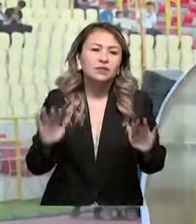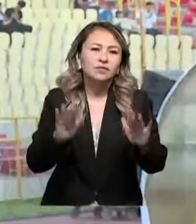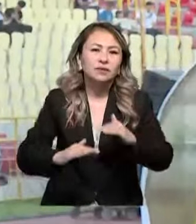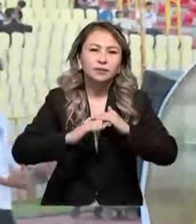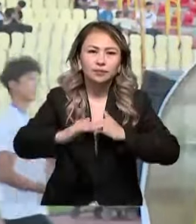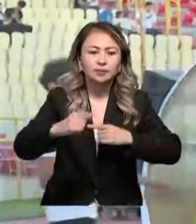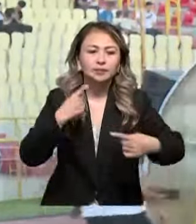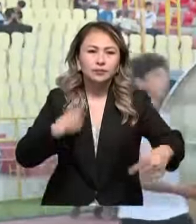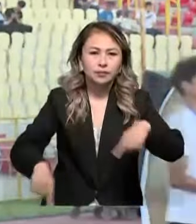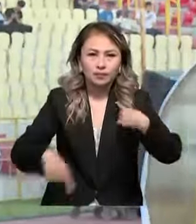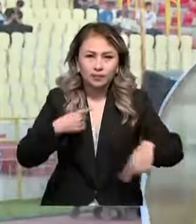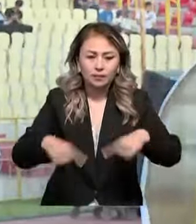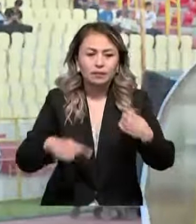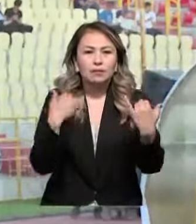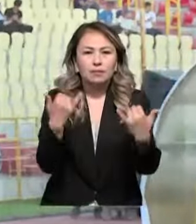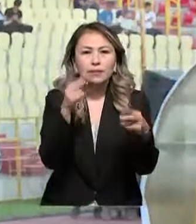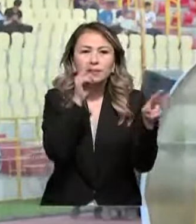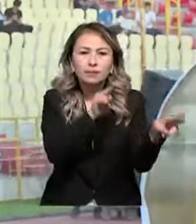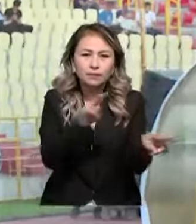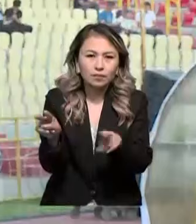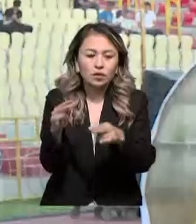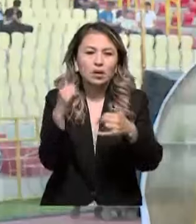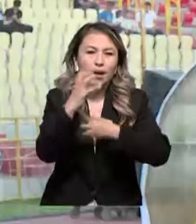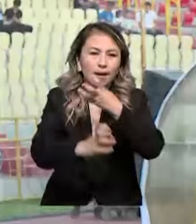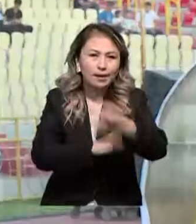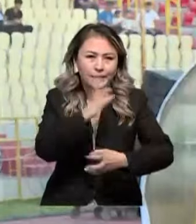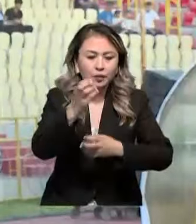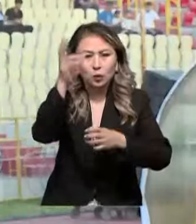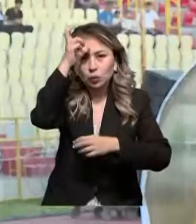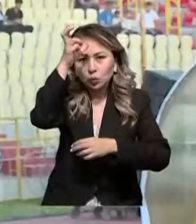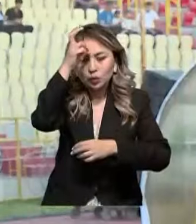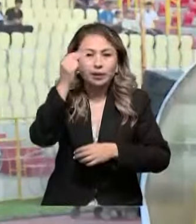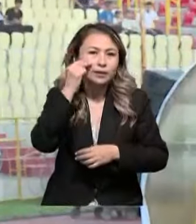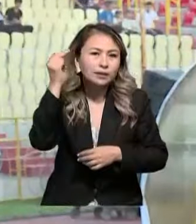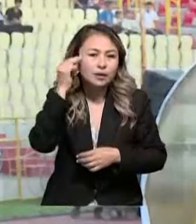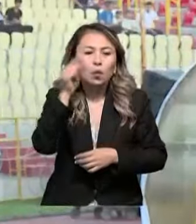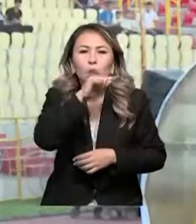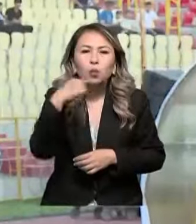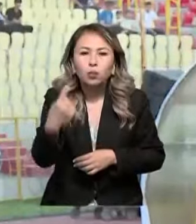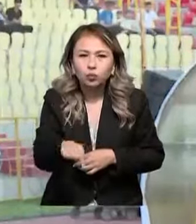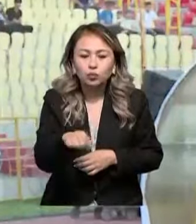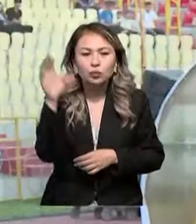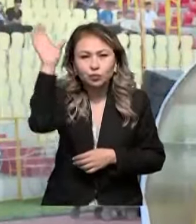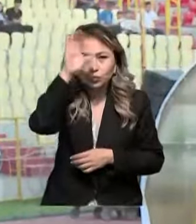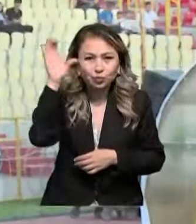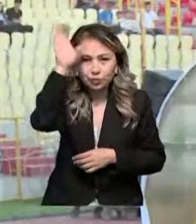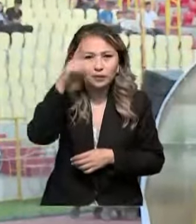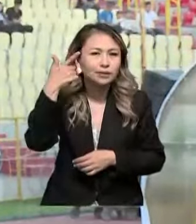тебеді. Және оларды бақылауға осы жерде әлемнің, Түркияның, Қытайдың, Ресейдің,